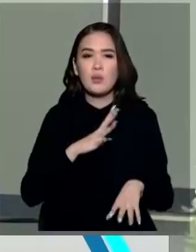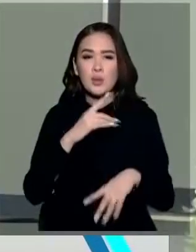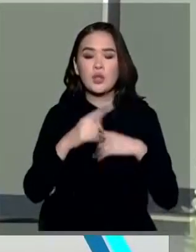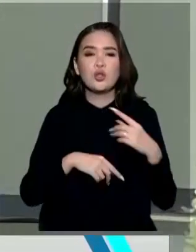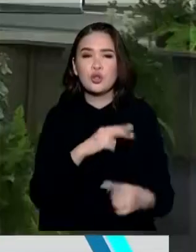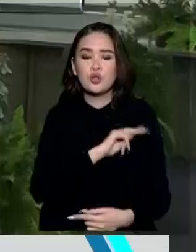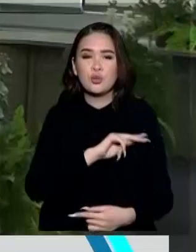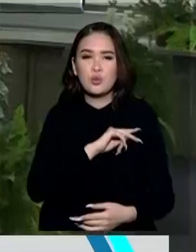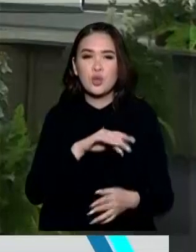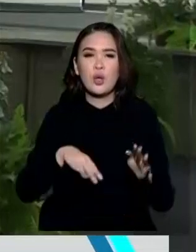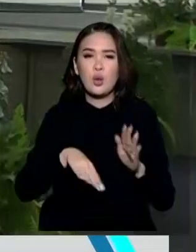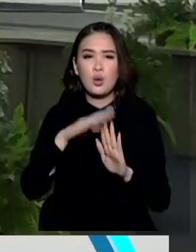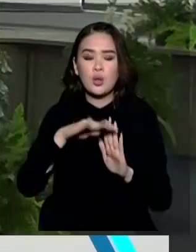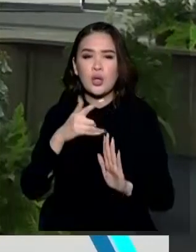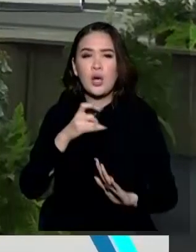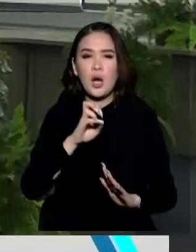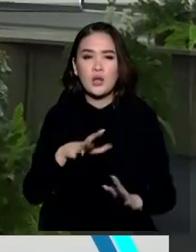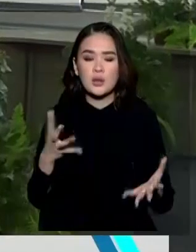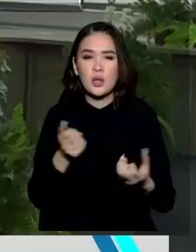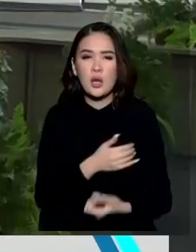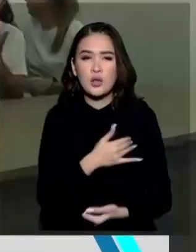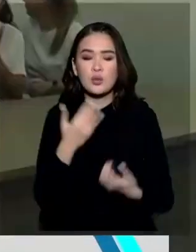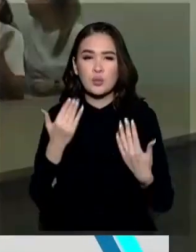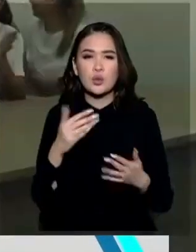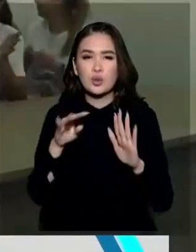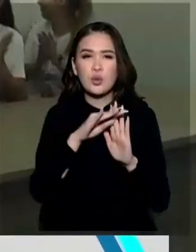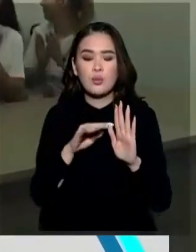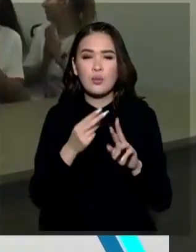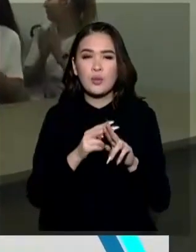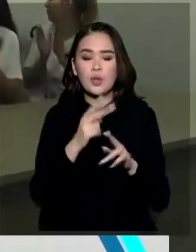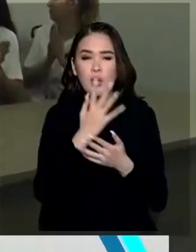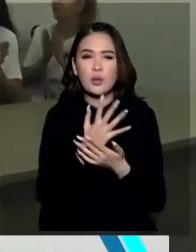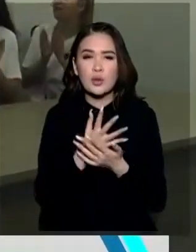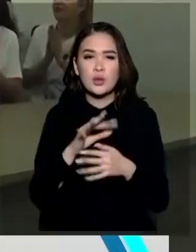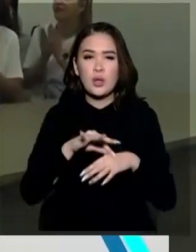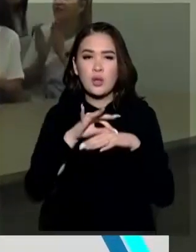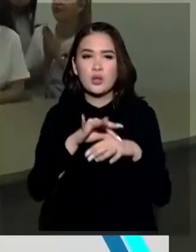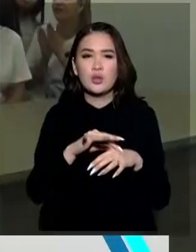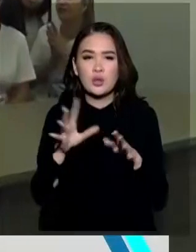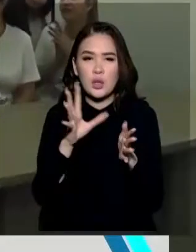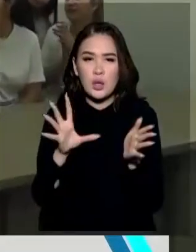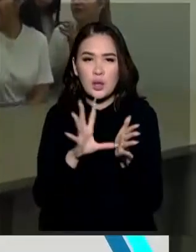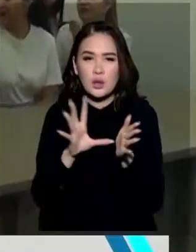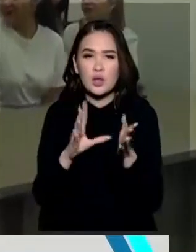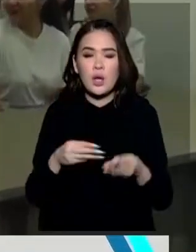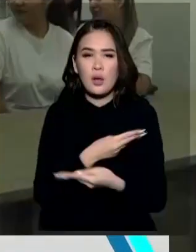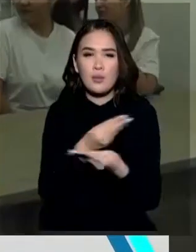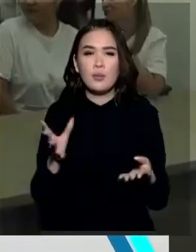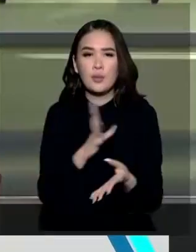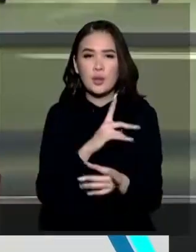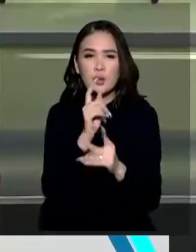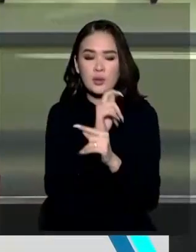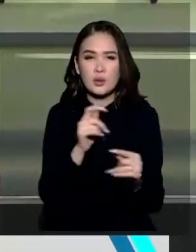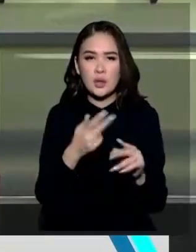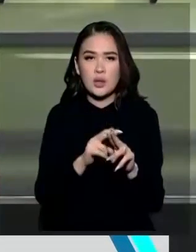дөңгелету мақсатында қайтарымсыз грант иеленіп отыр. Бүгін жоба жетекшілері келешек кәсіпкерлерге құрал жабдықтарды салтанатты түрде табыстады.